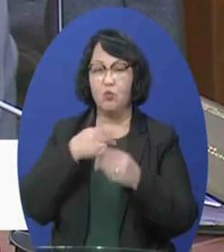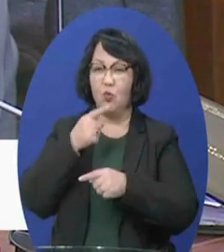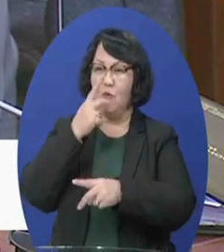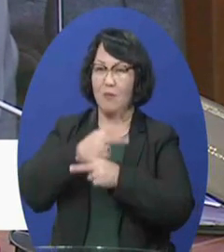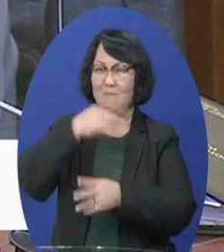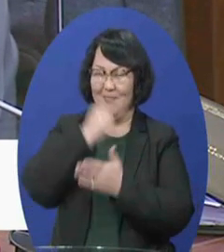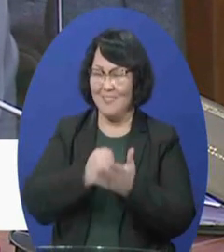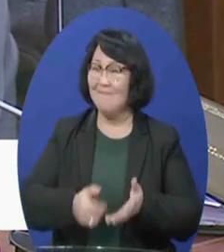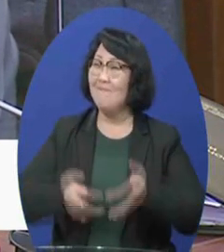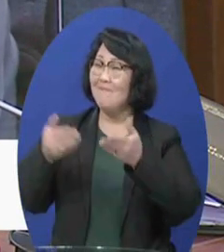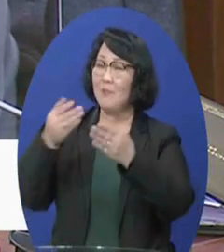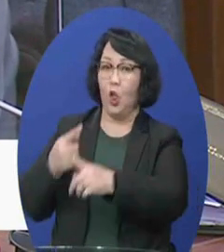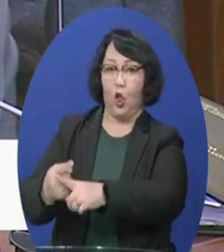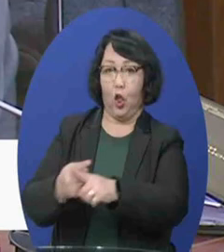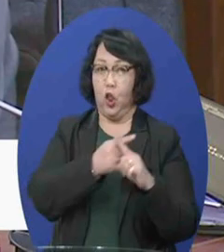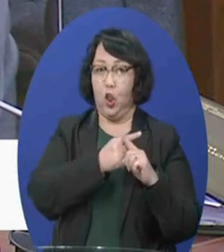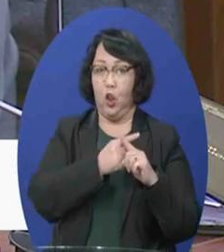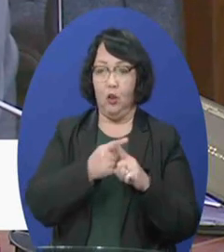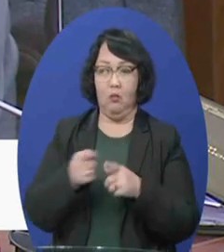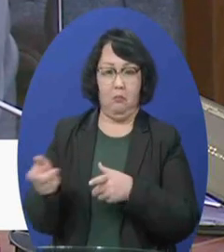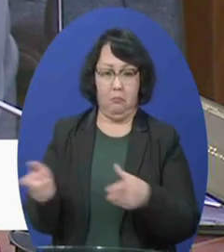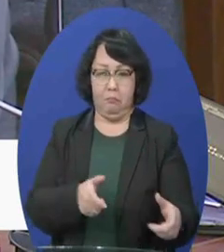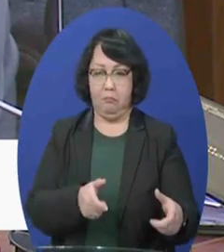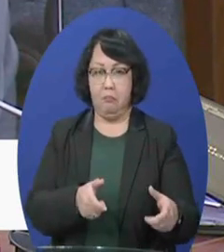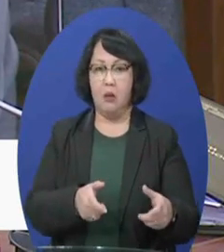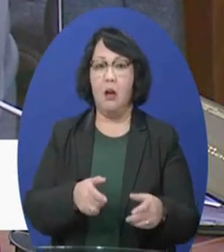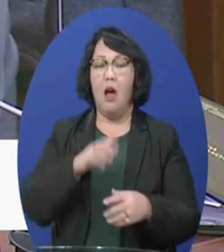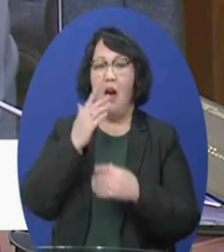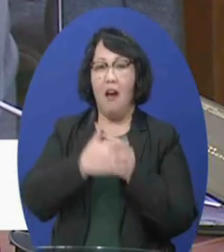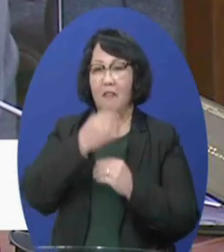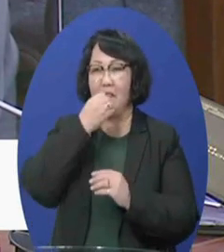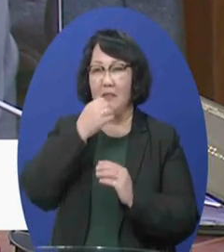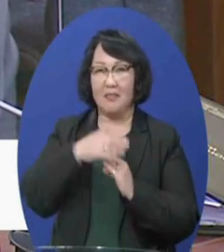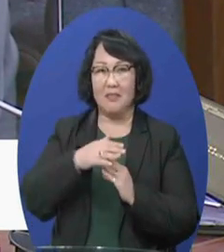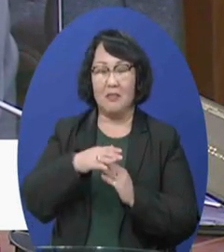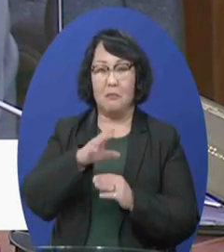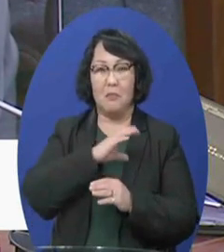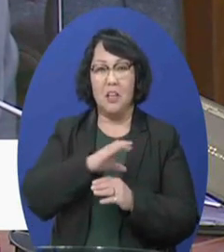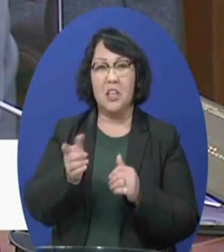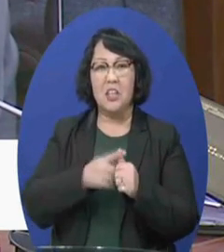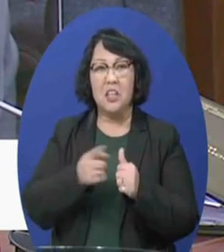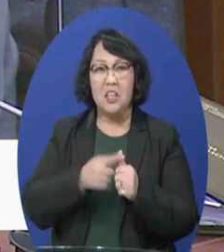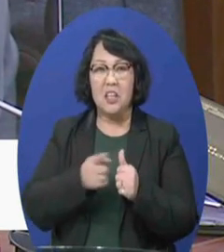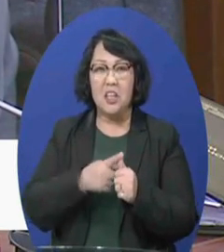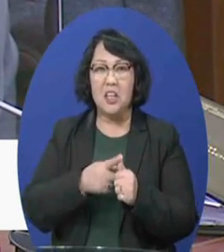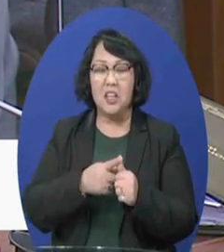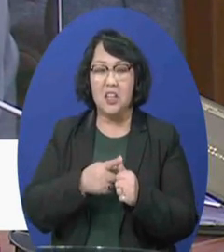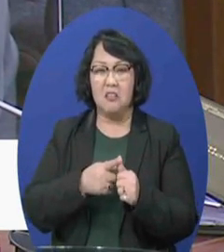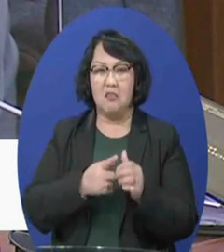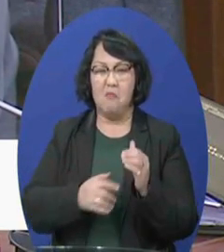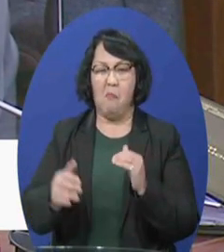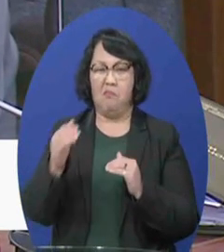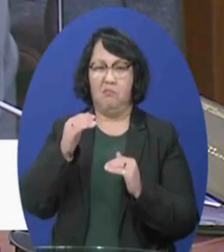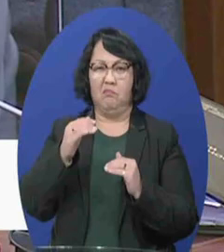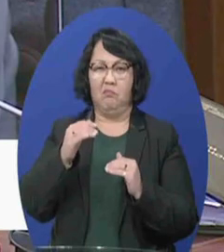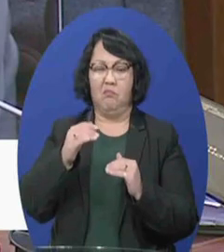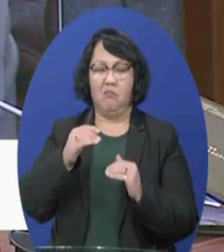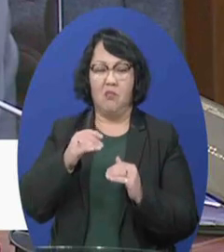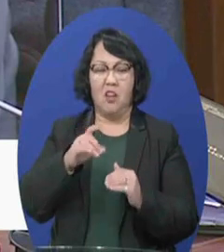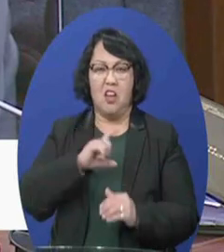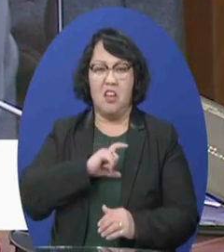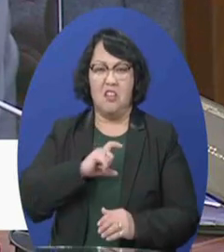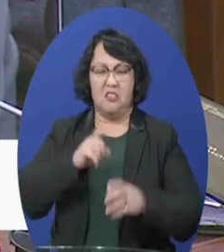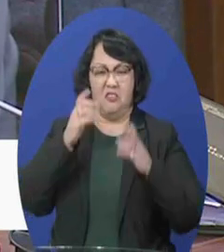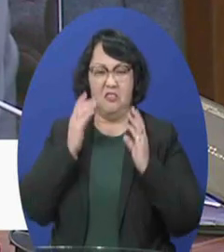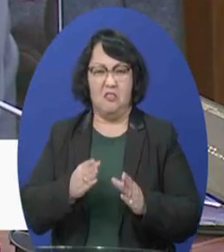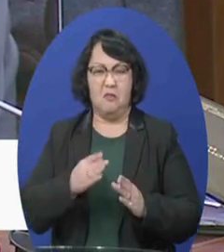байна. Авиргалтаа тэмцэх газрыг бид нар одоо хин нэгэн хонглын эзний төлхөөрт байд, төлхөрийн гарт байдаг. Энэ